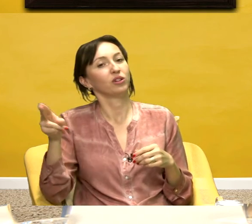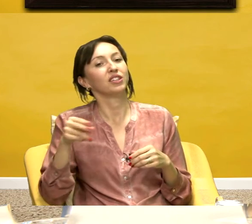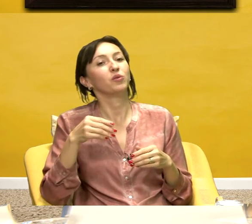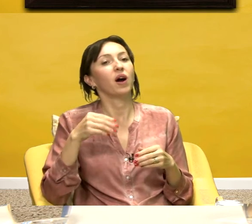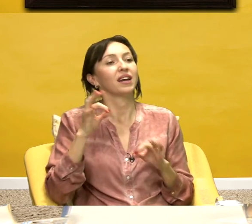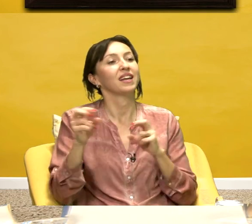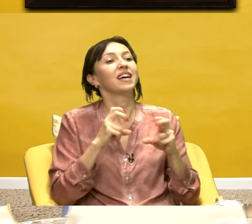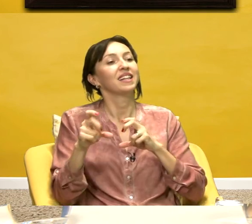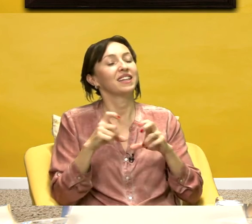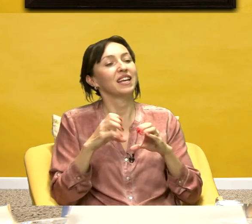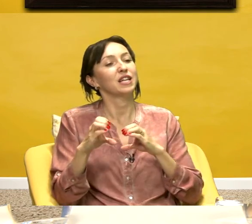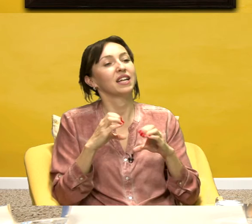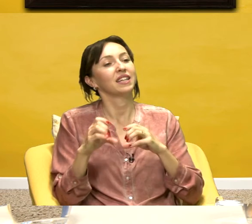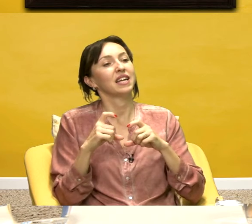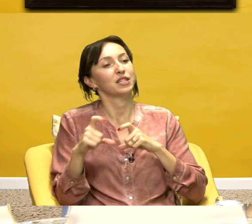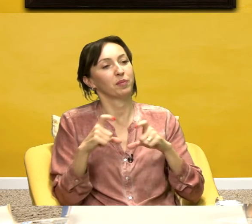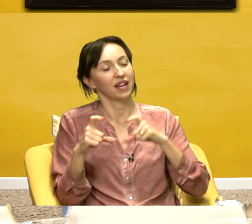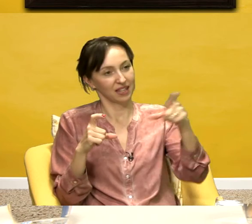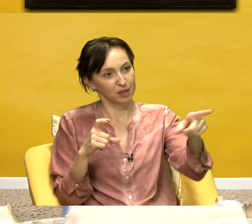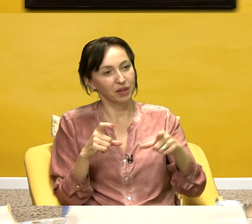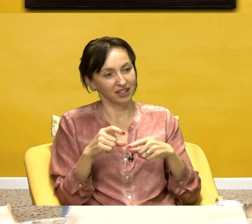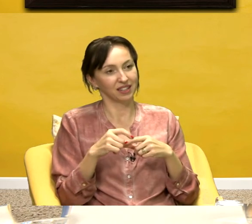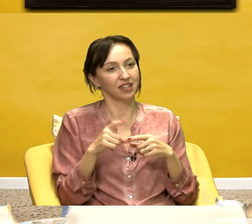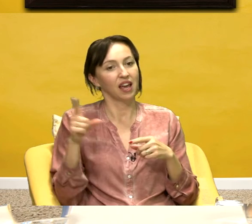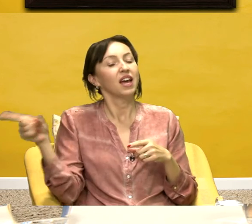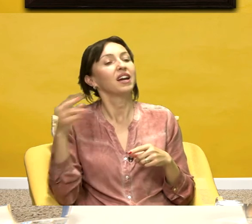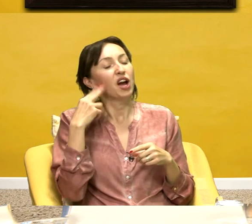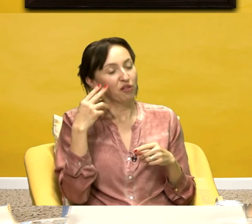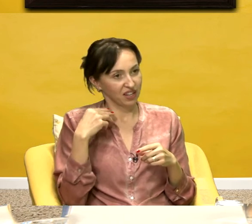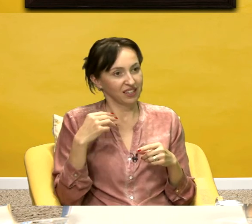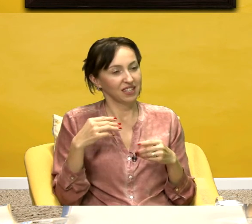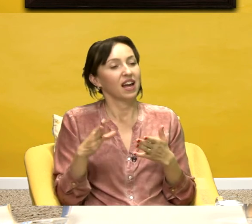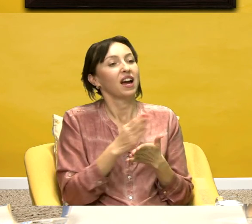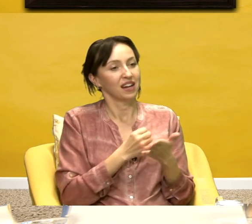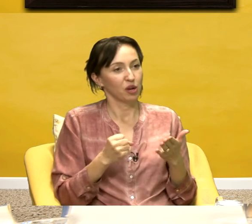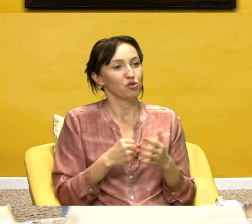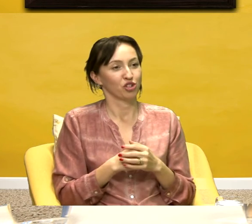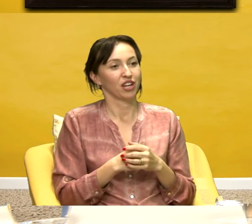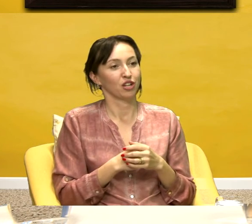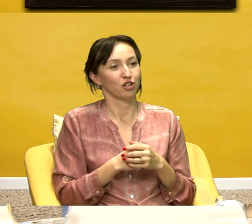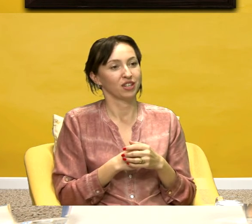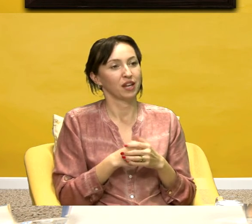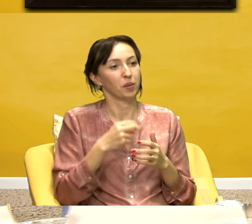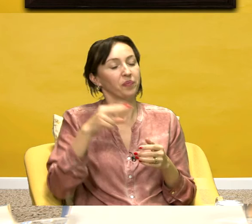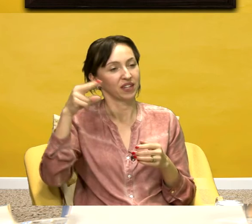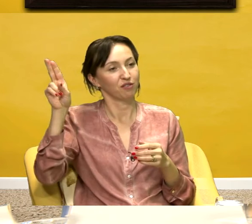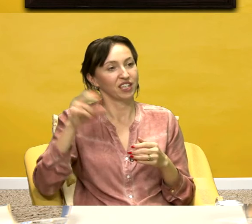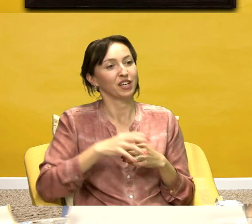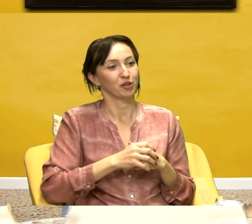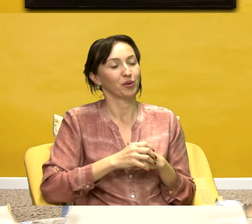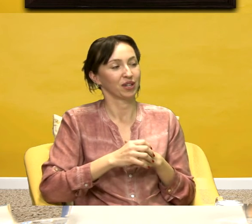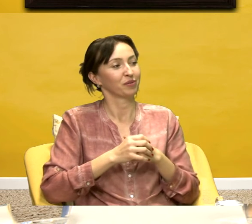și poate că se gândește într-un final să-și facă acel transplant de care vorbeam la începutul